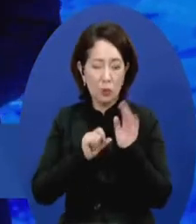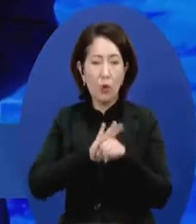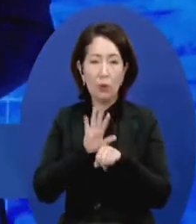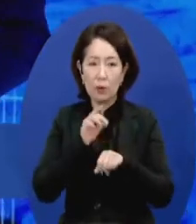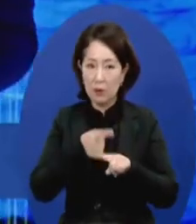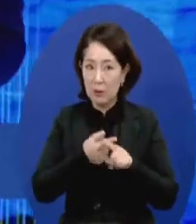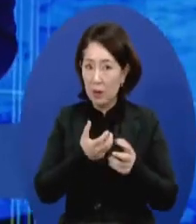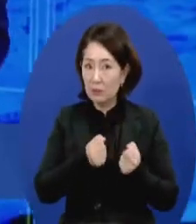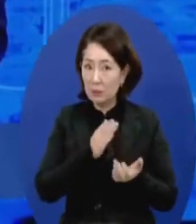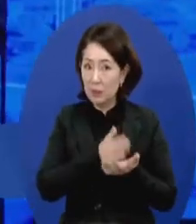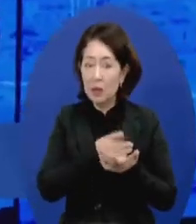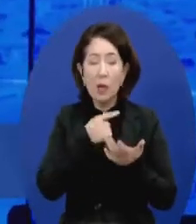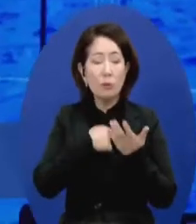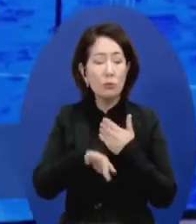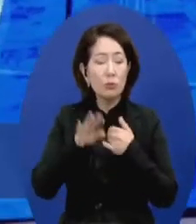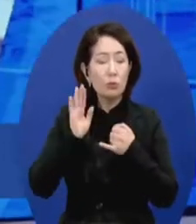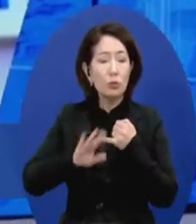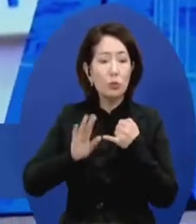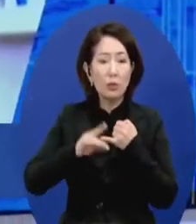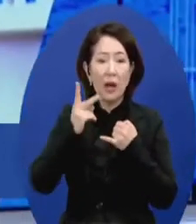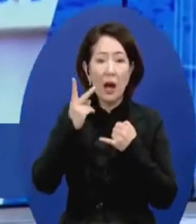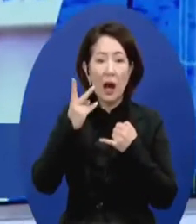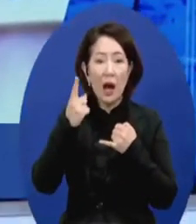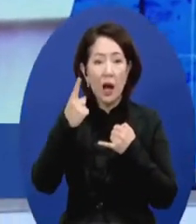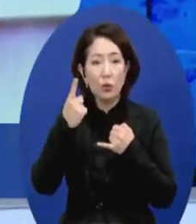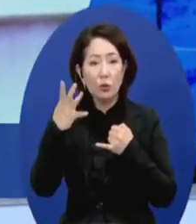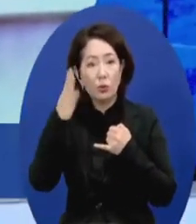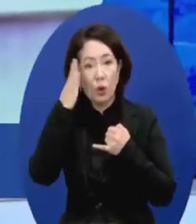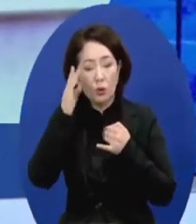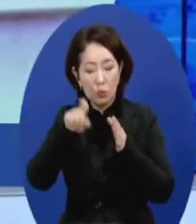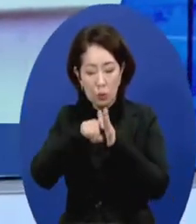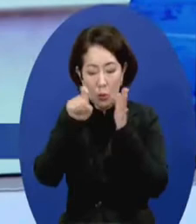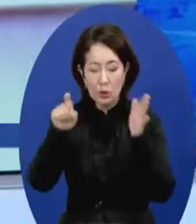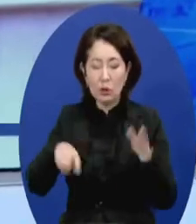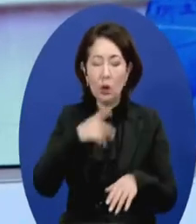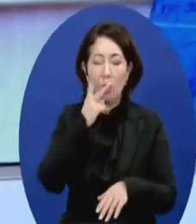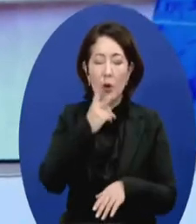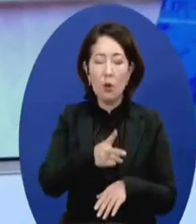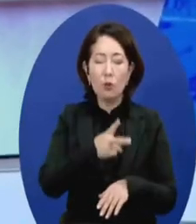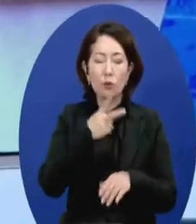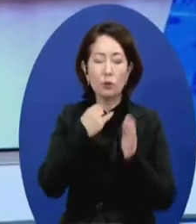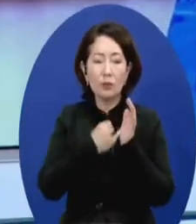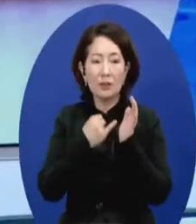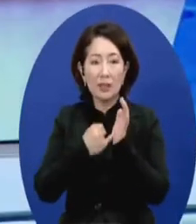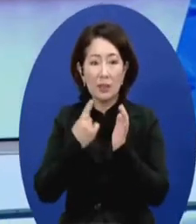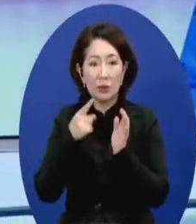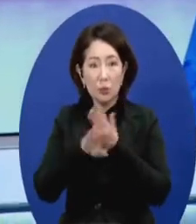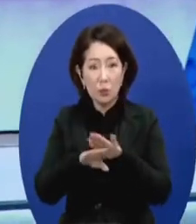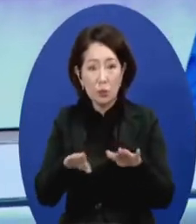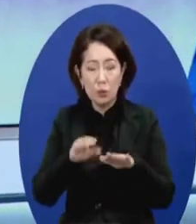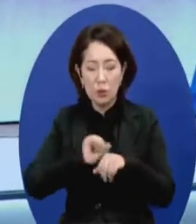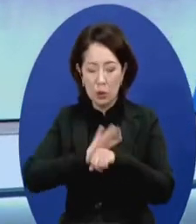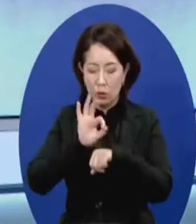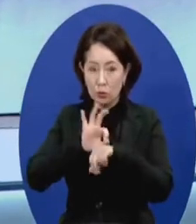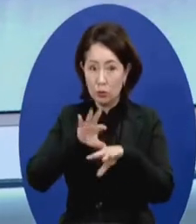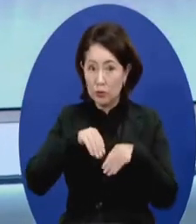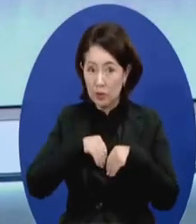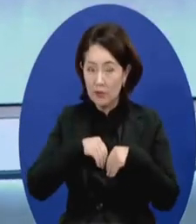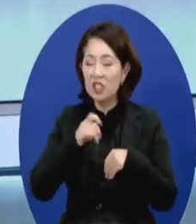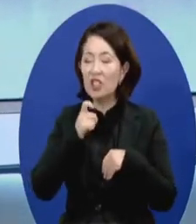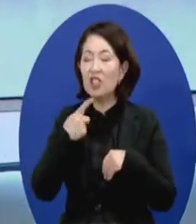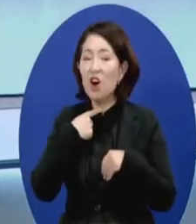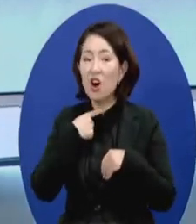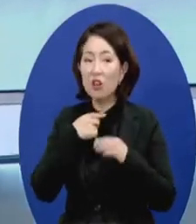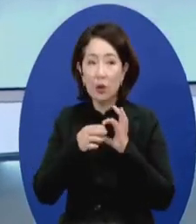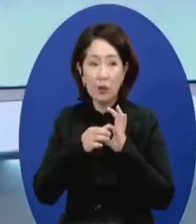боллоо. Сүүлийн 14 хоногт 2661 хүүхэд коронавирусын халдвараар өвчилсэн байна. Хийн хоолын